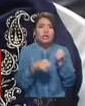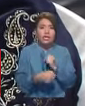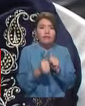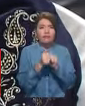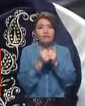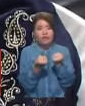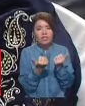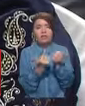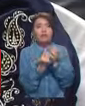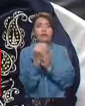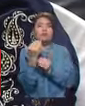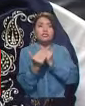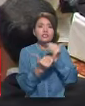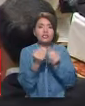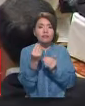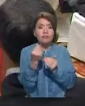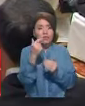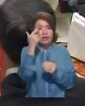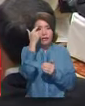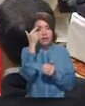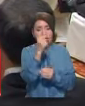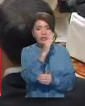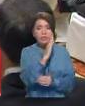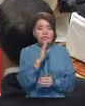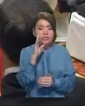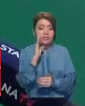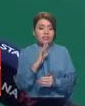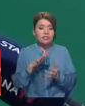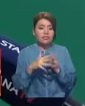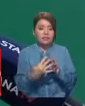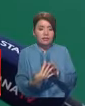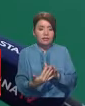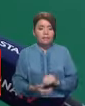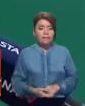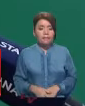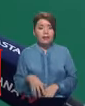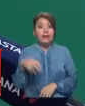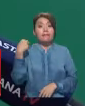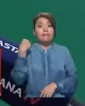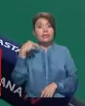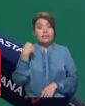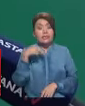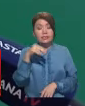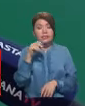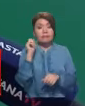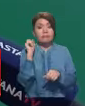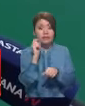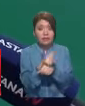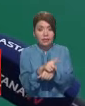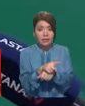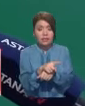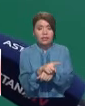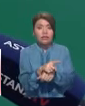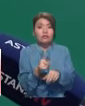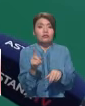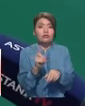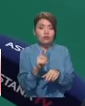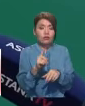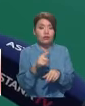повышения цифровой и финансовой грамотности женщин на селе. Президент страны четко дал свое видение,